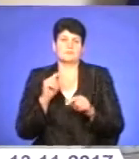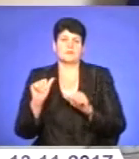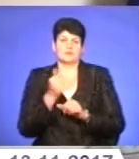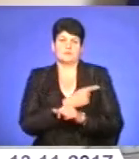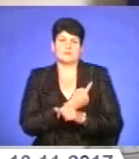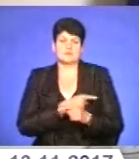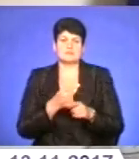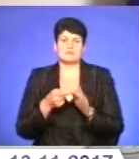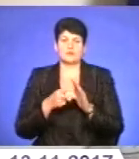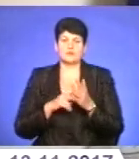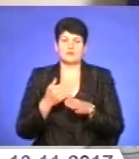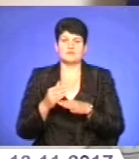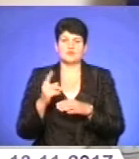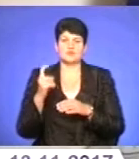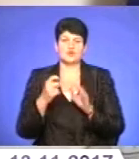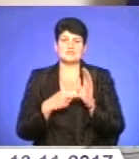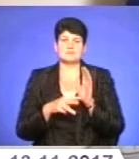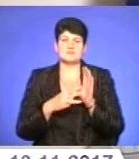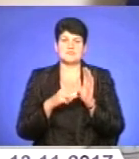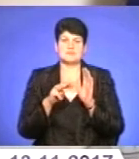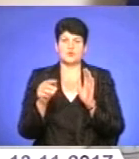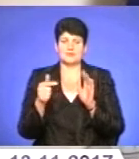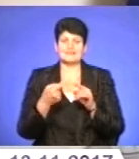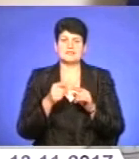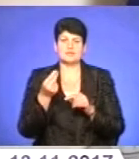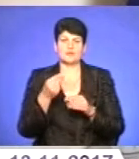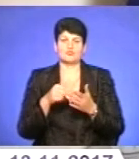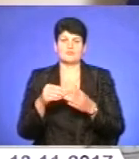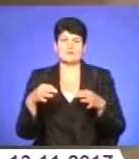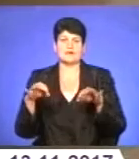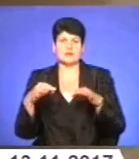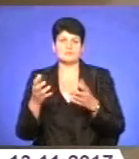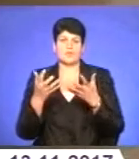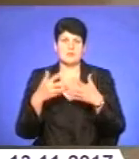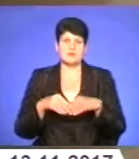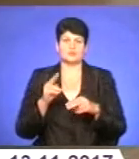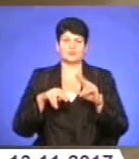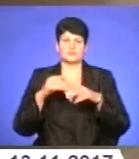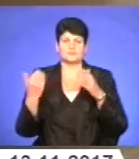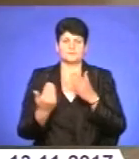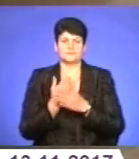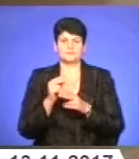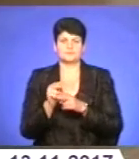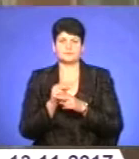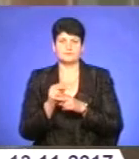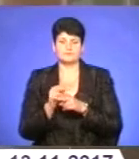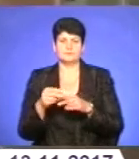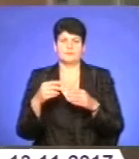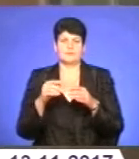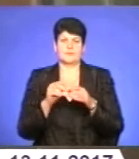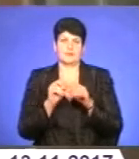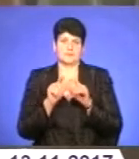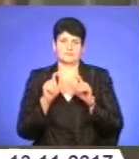виділити 178 мільйонів гривень. За ці кошти закуплять транспорт, обладнання, збудують нові амбулаторії та відремонтують діючі, де є